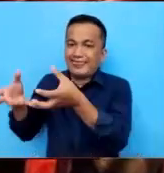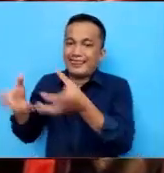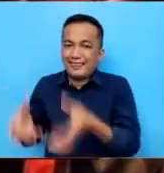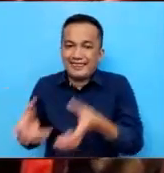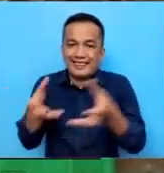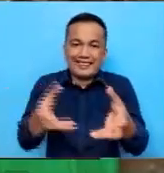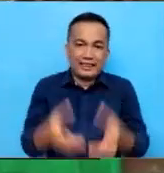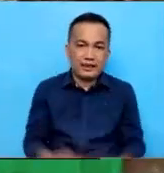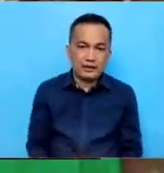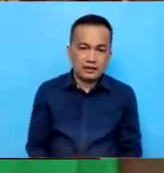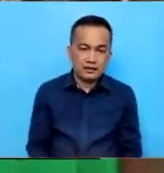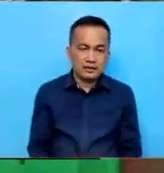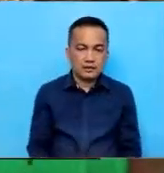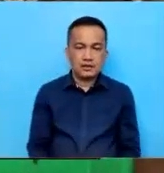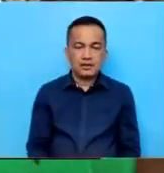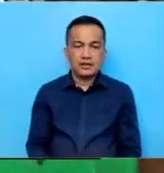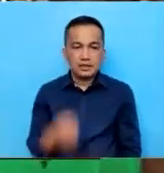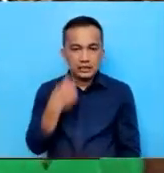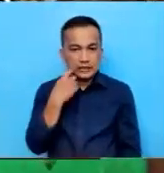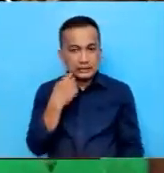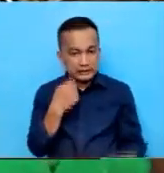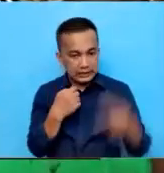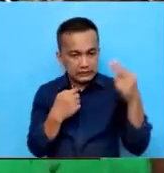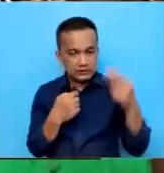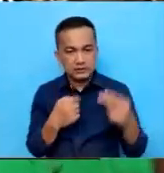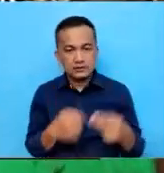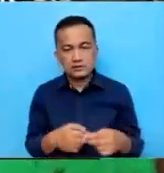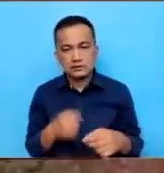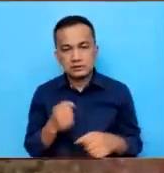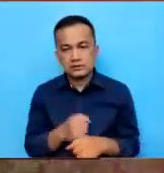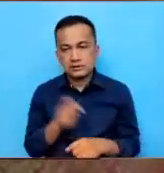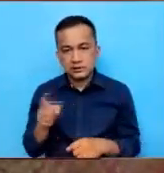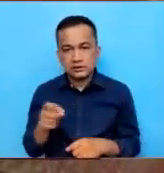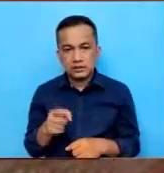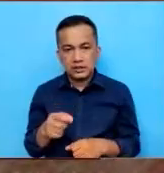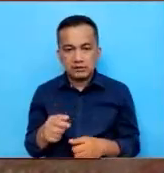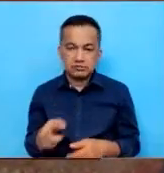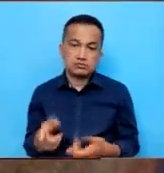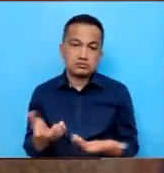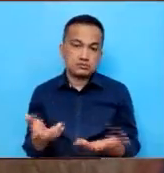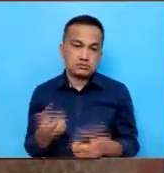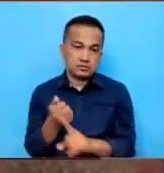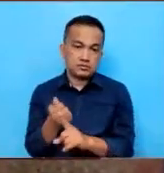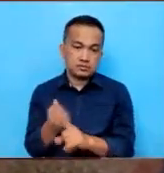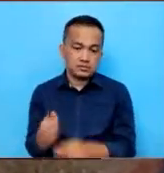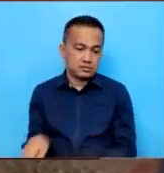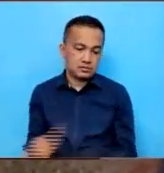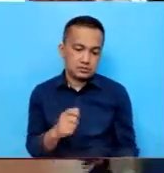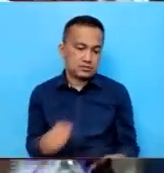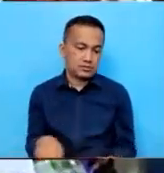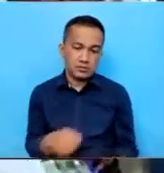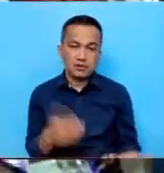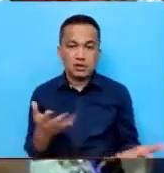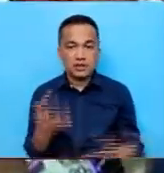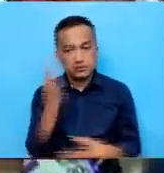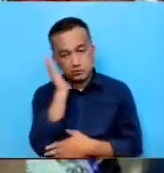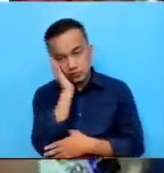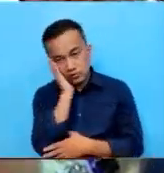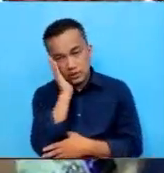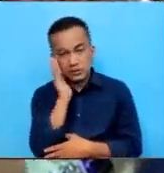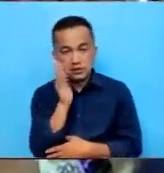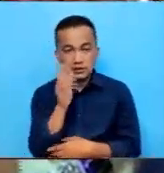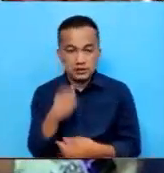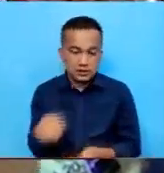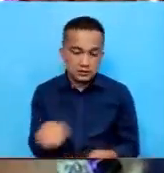nga ang taas niyan eh. Hindi, sahay siya gusto mo, lilimasin mo yan. Wala kang tutulugan. Mapapaglilimas mo,